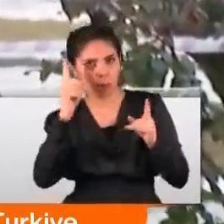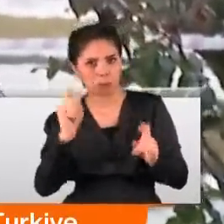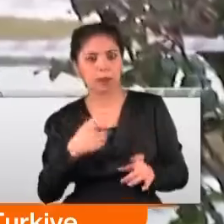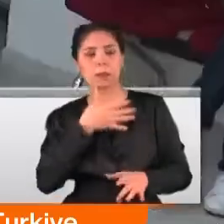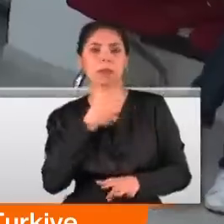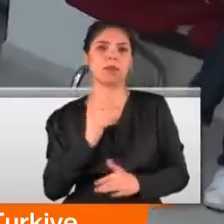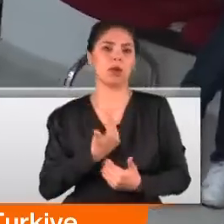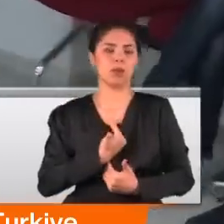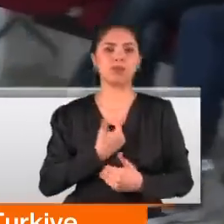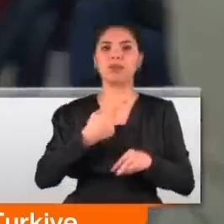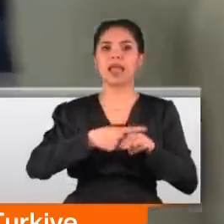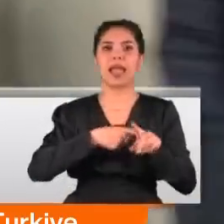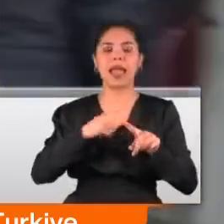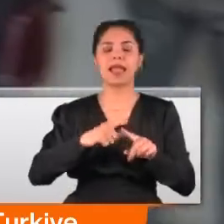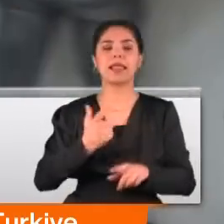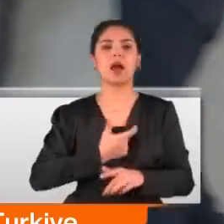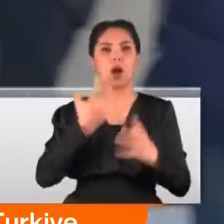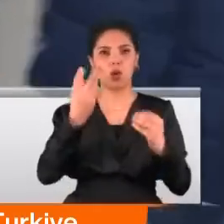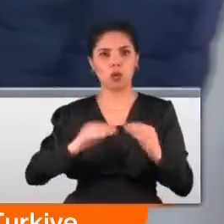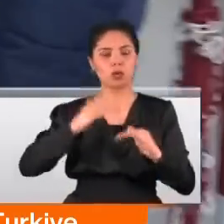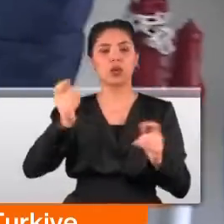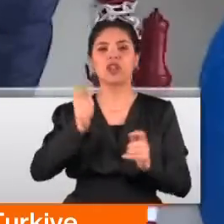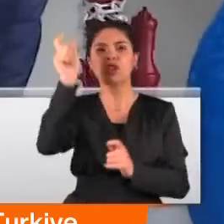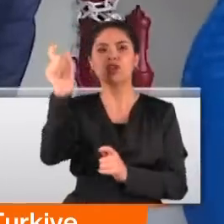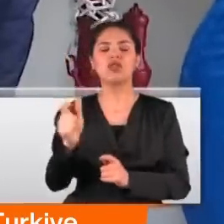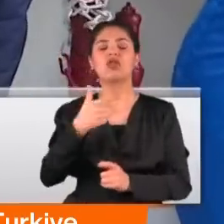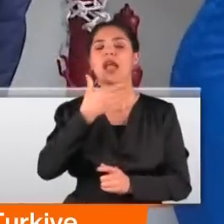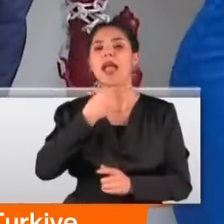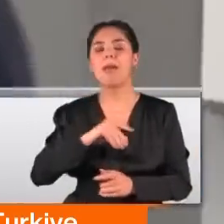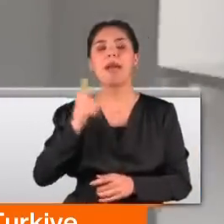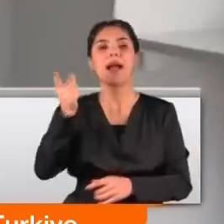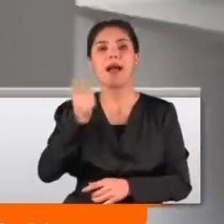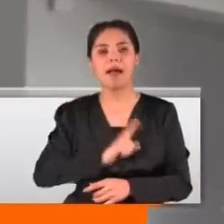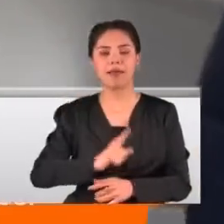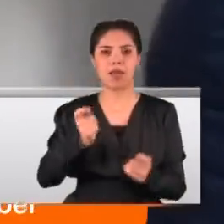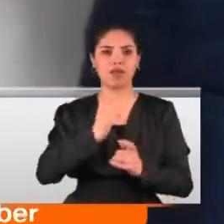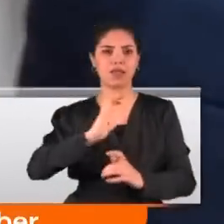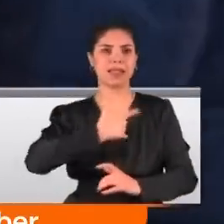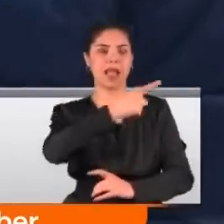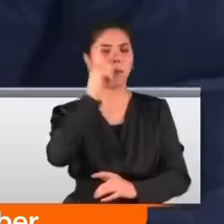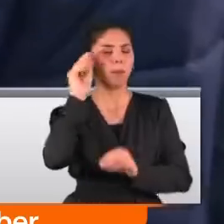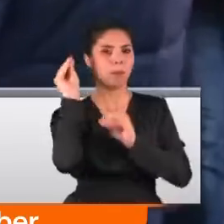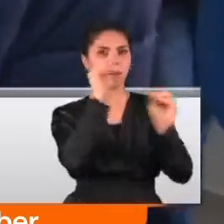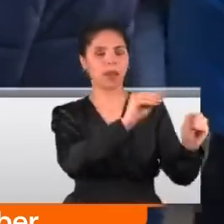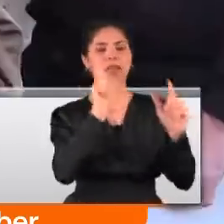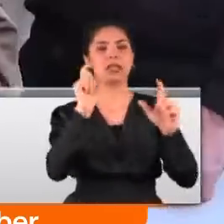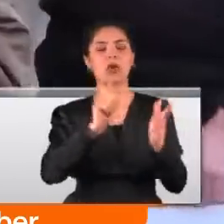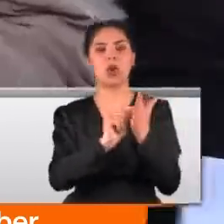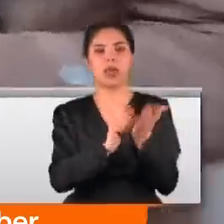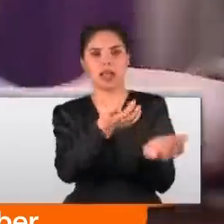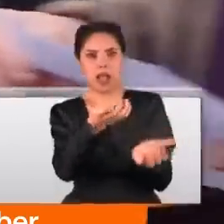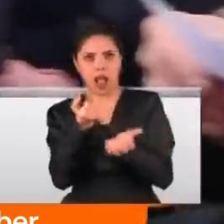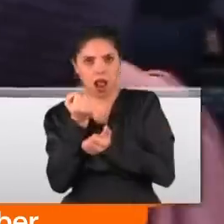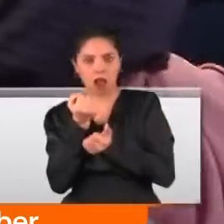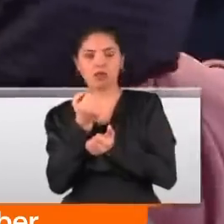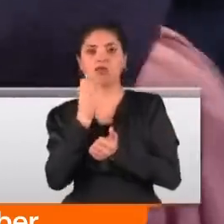konularda hiçbir bilgim yok EYT yasalaştıktan sonra çalışan emekli adayları işverene iletmek üzere SGK'dan yazı talep edecek ve